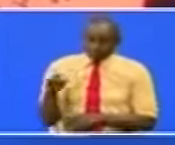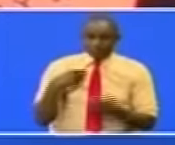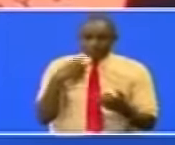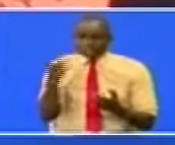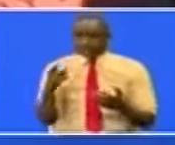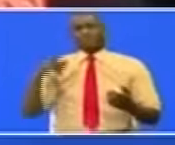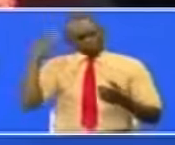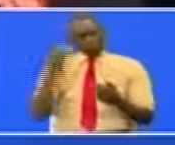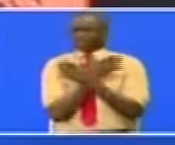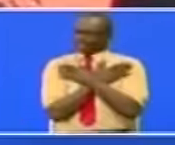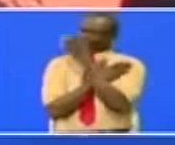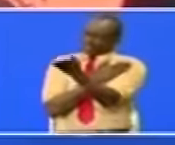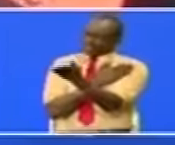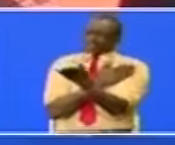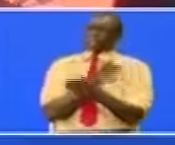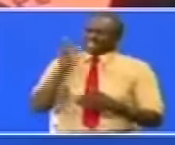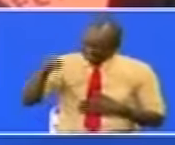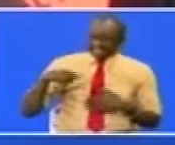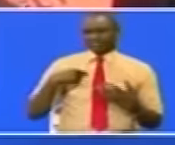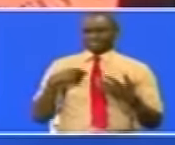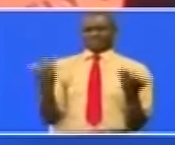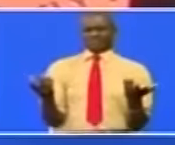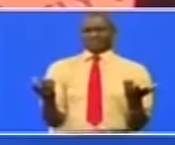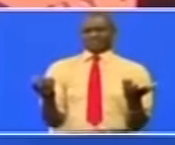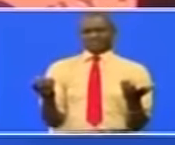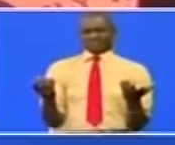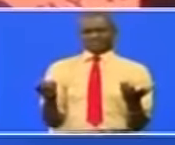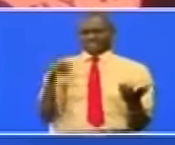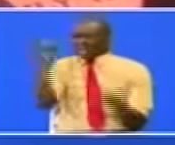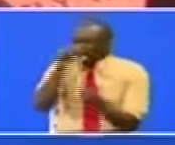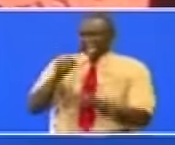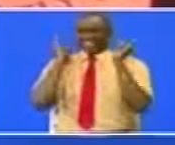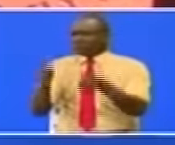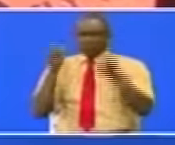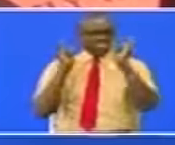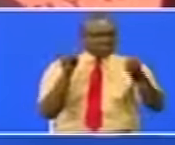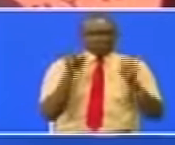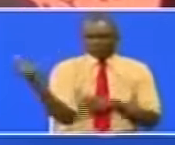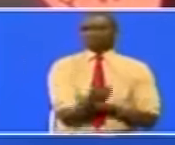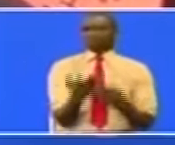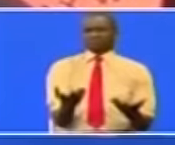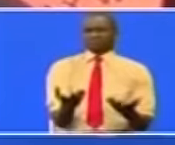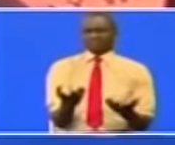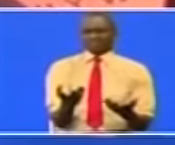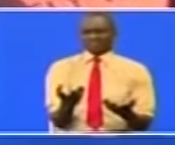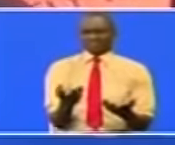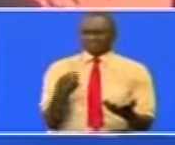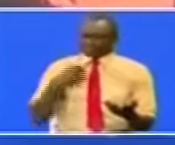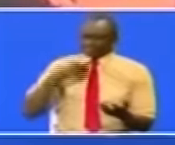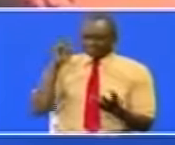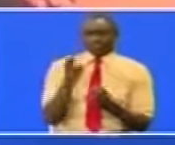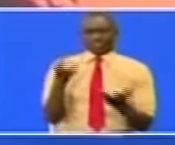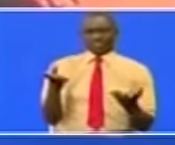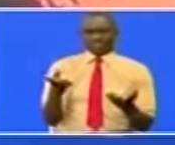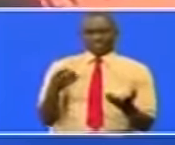mab sa nik shanga fomu ni gani Magan zin nakuja mbio mbio si hiyo ndio ileta noma